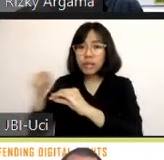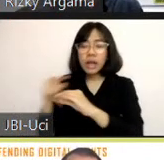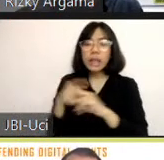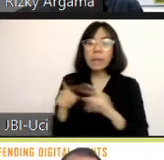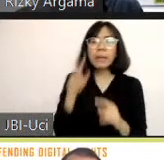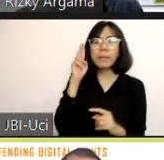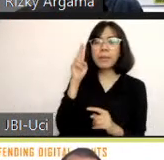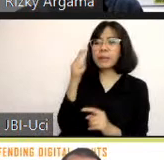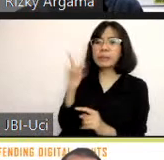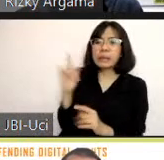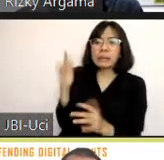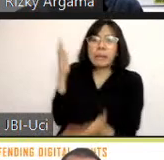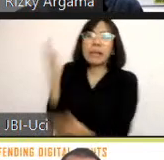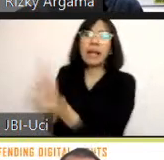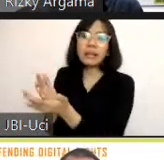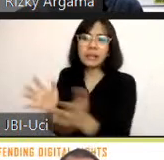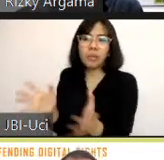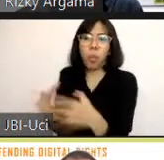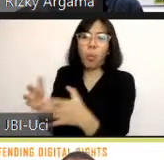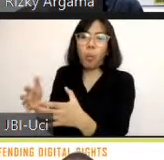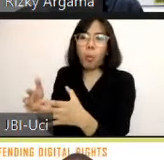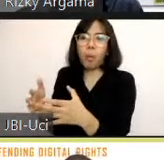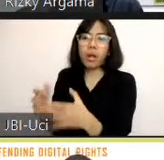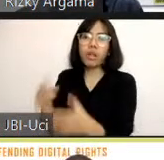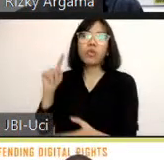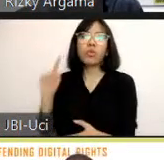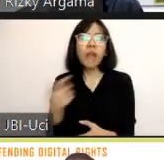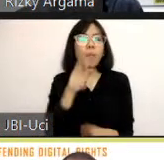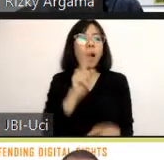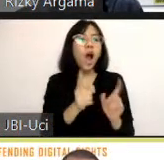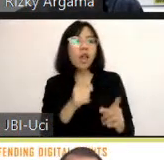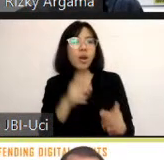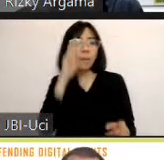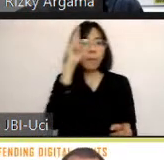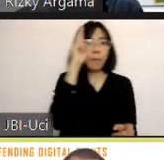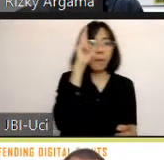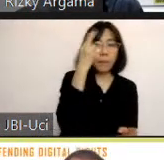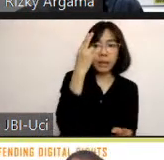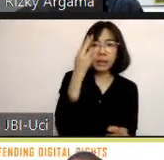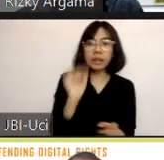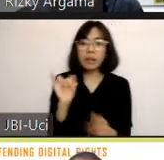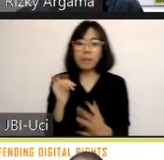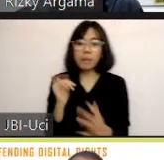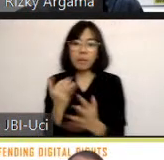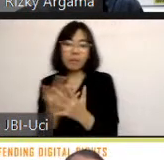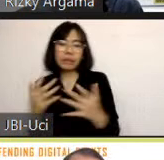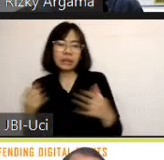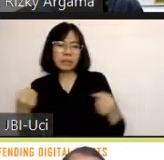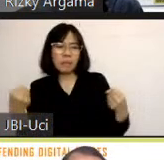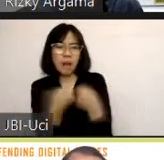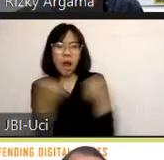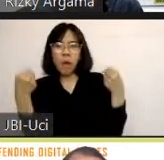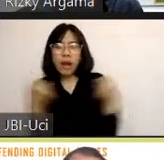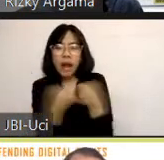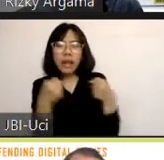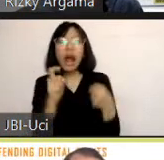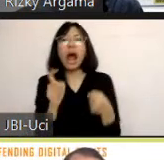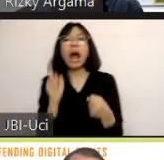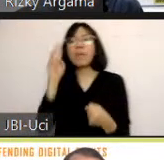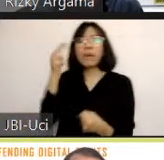bagi mereka yang sedang beroposisi dengan beroposisi secara demokratis, lalu